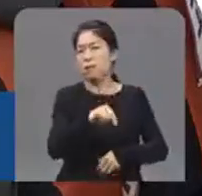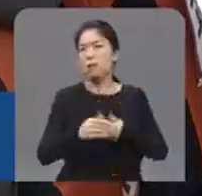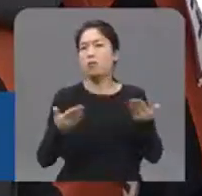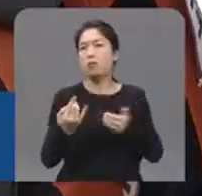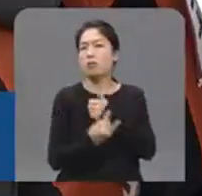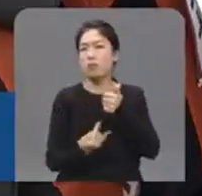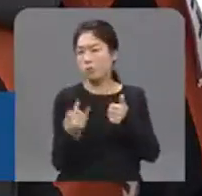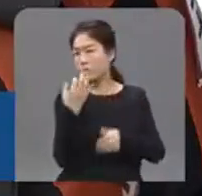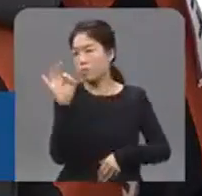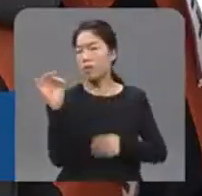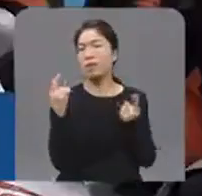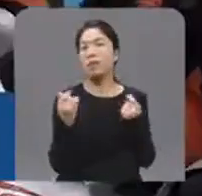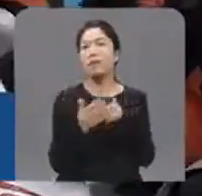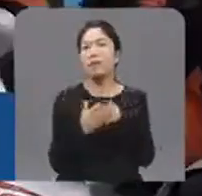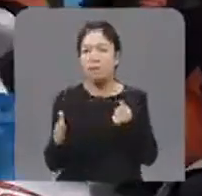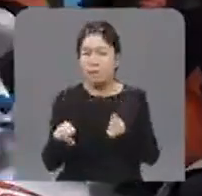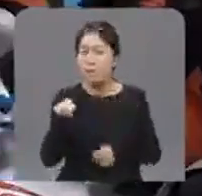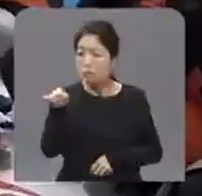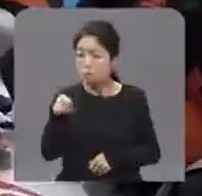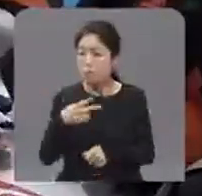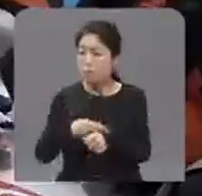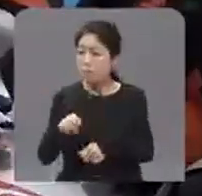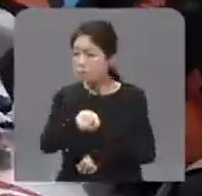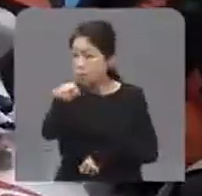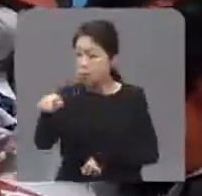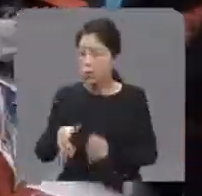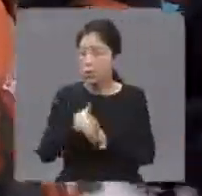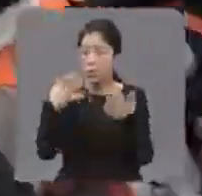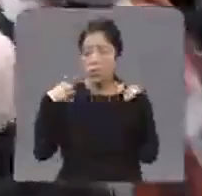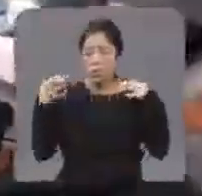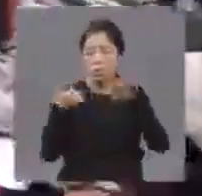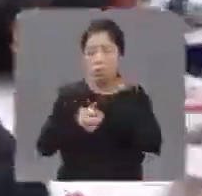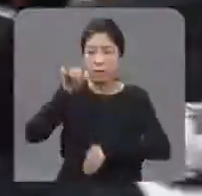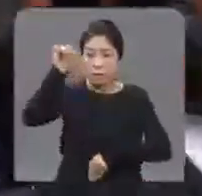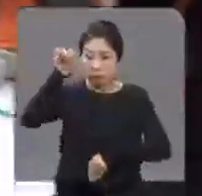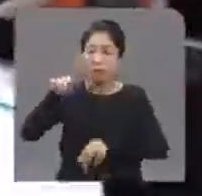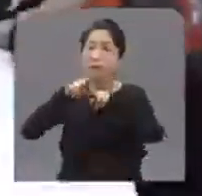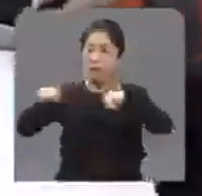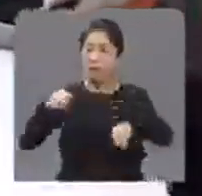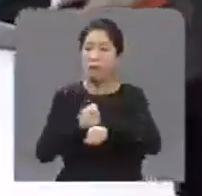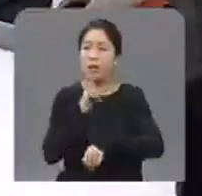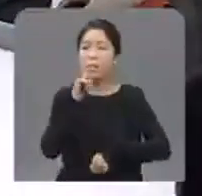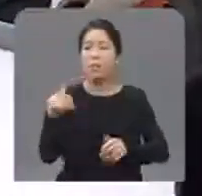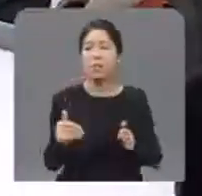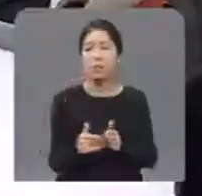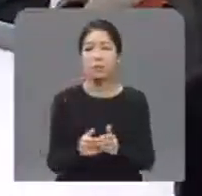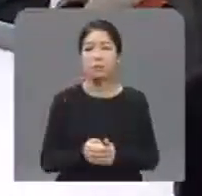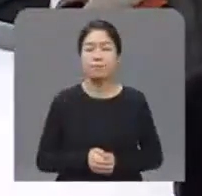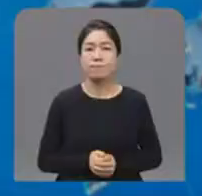것이라며 보육대체교사들이 시청 농성을 풀어야 한다고 맞서고 있습니다.